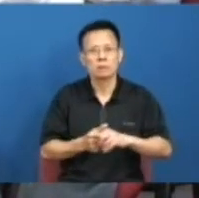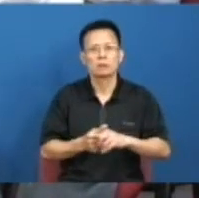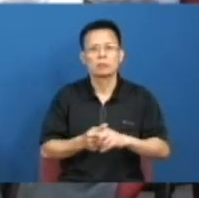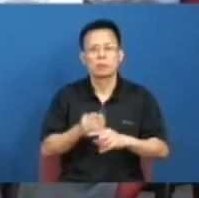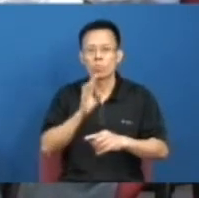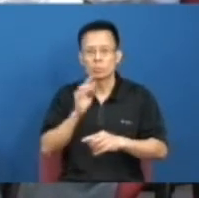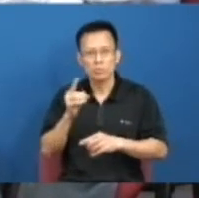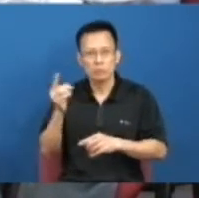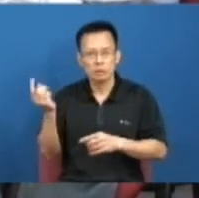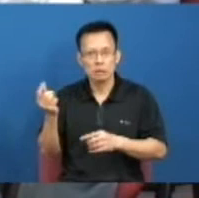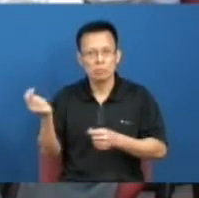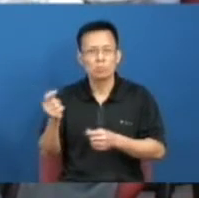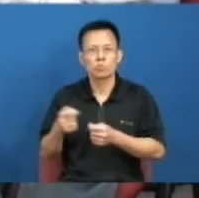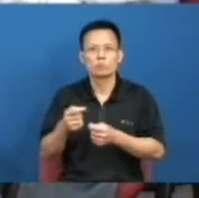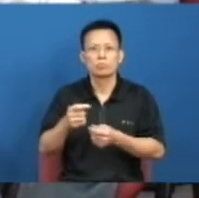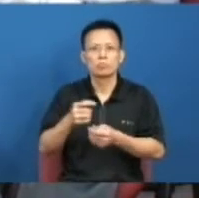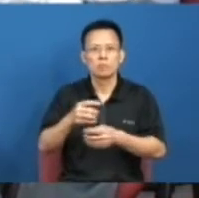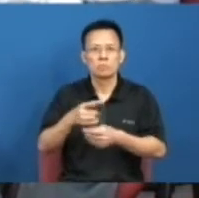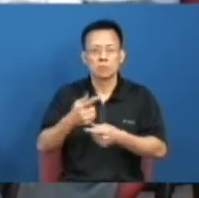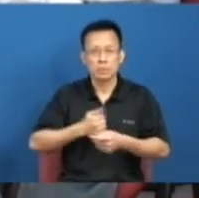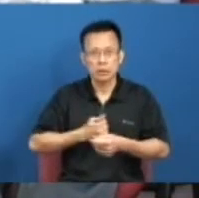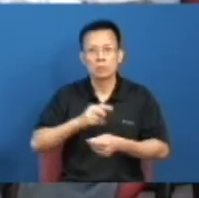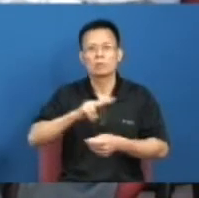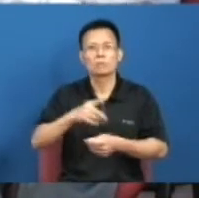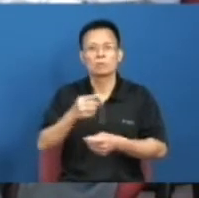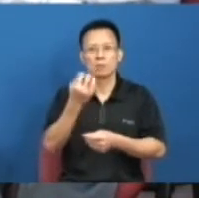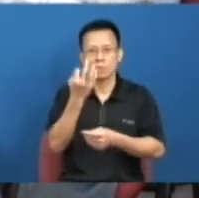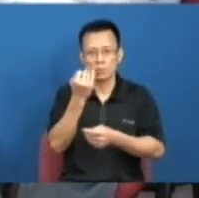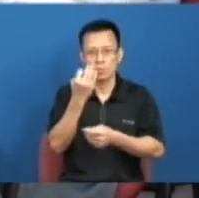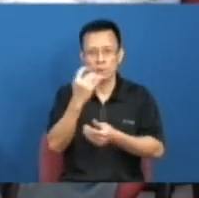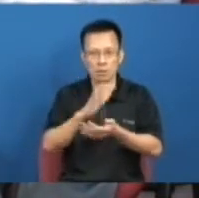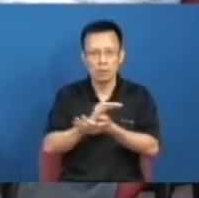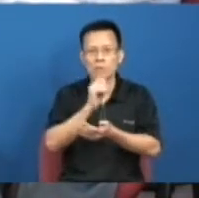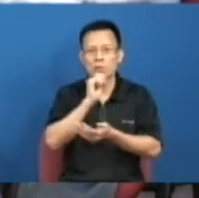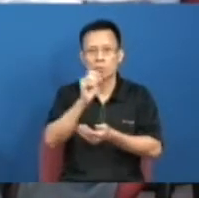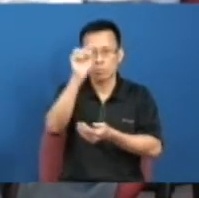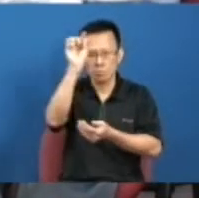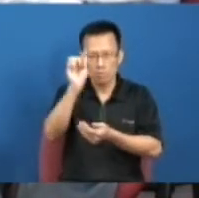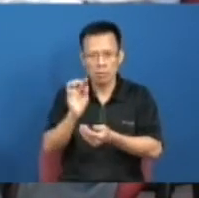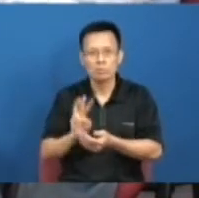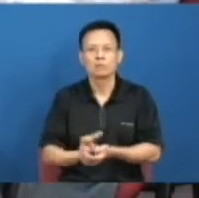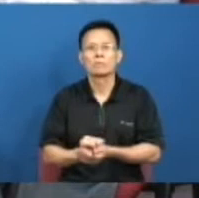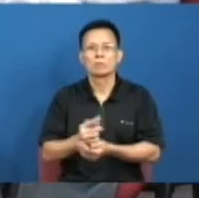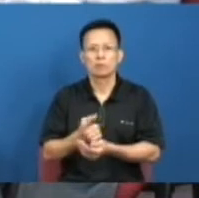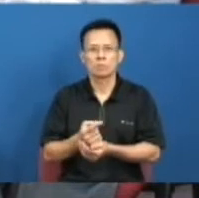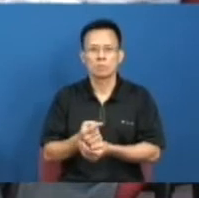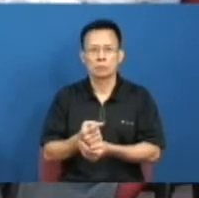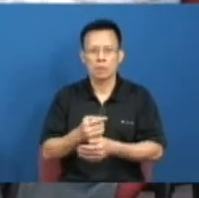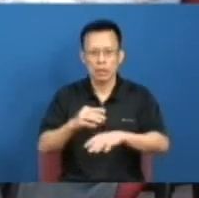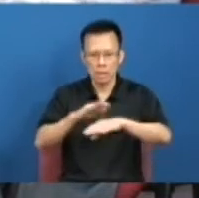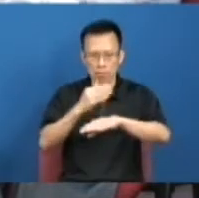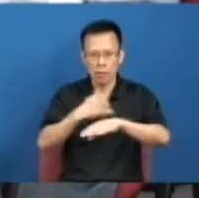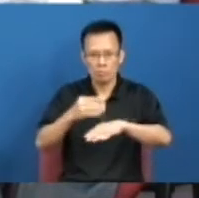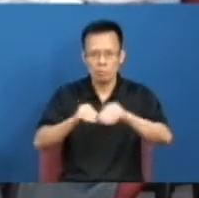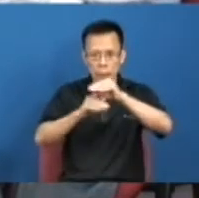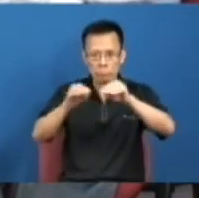三四十年樓都漏水，就算現在起很多新樓沒多久都開始漏水的